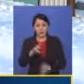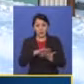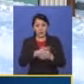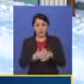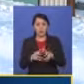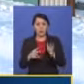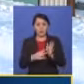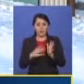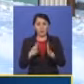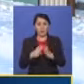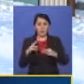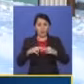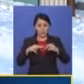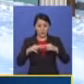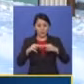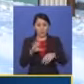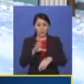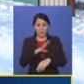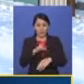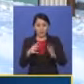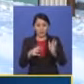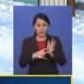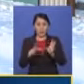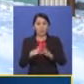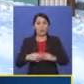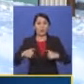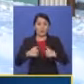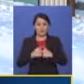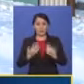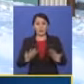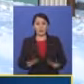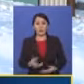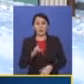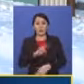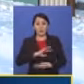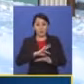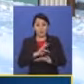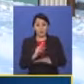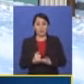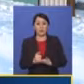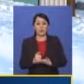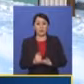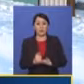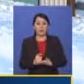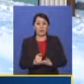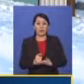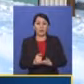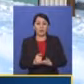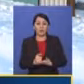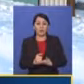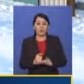үй салынды. Бүгінгі күні 7 отбасы тұрып жатыр, жұмыспен қамтамасыз етілді. Бүгінгі күні жаңа